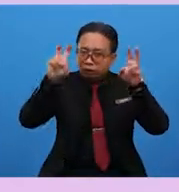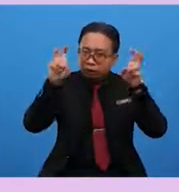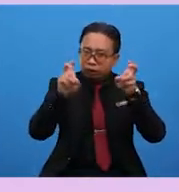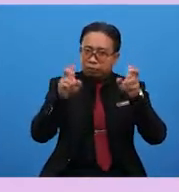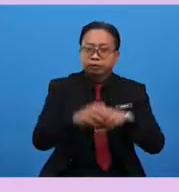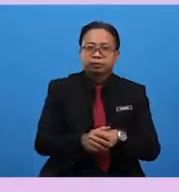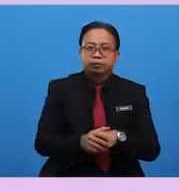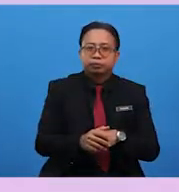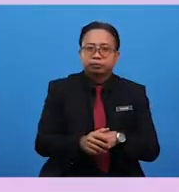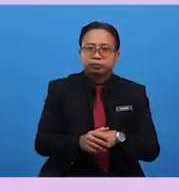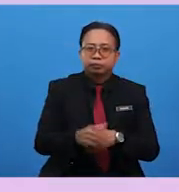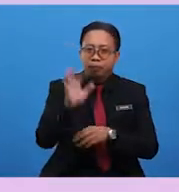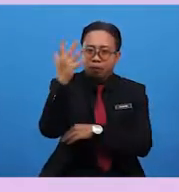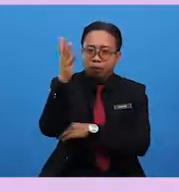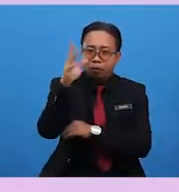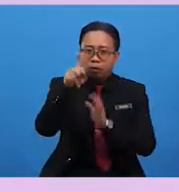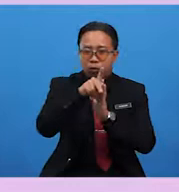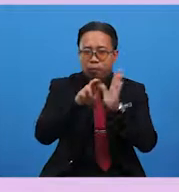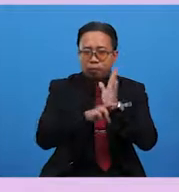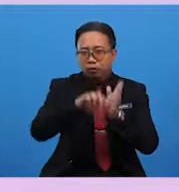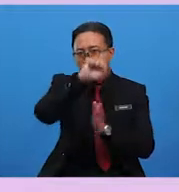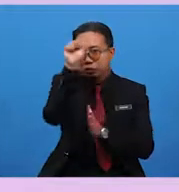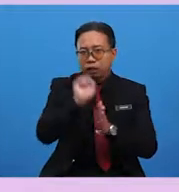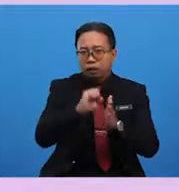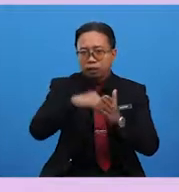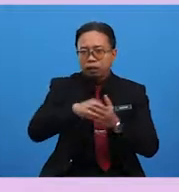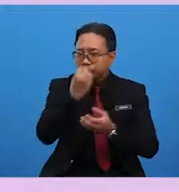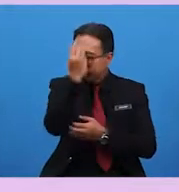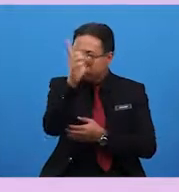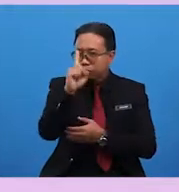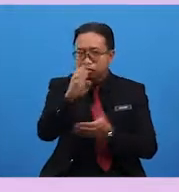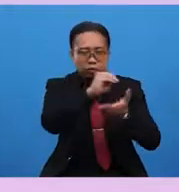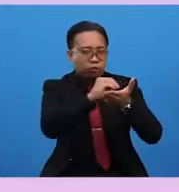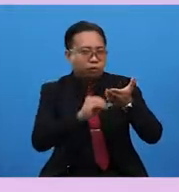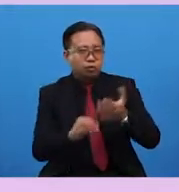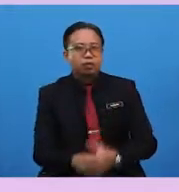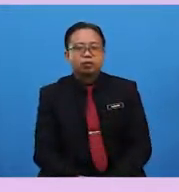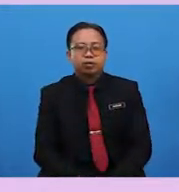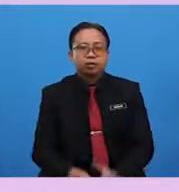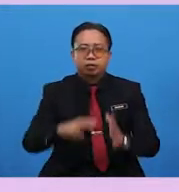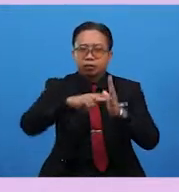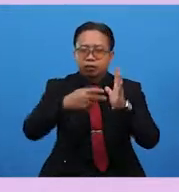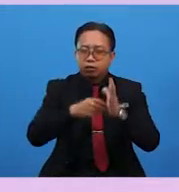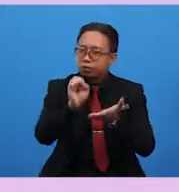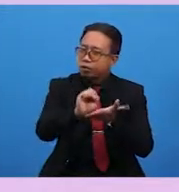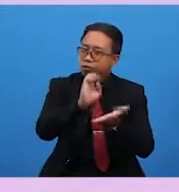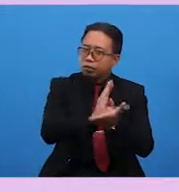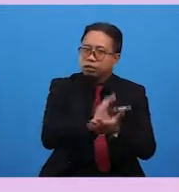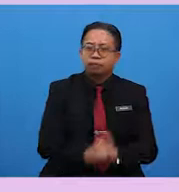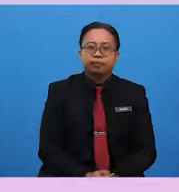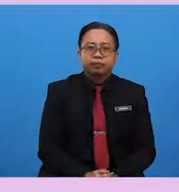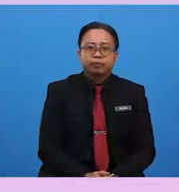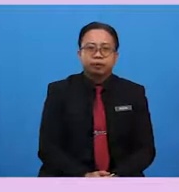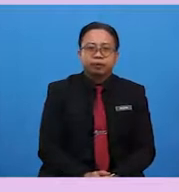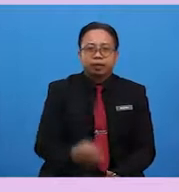tema merupakan pokok persoalan dalam menyatakan sesuatu message definisi subject terdiri